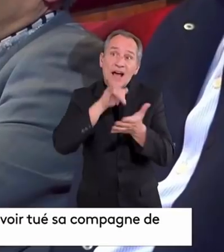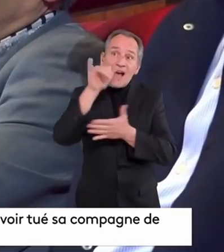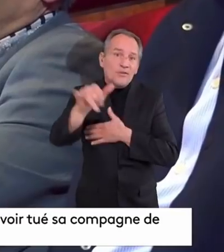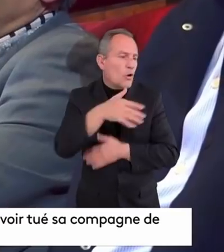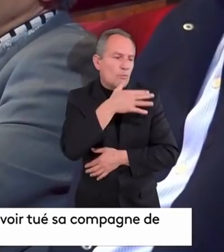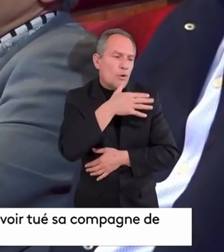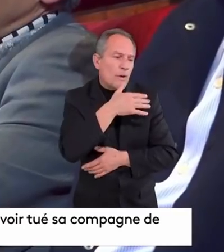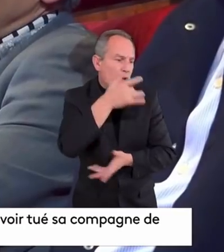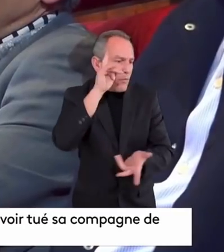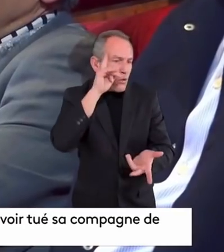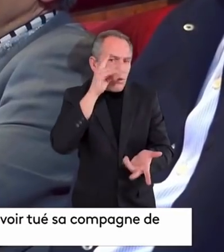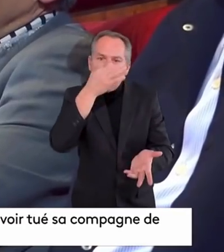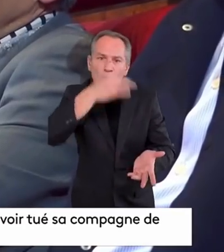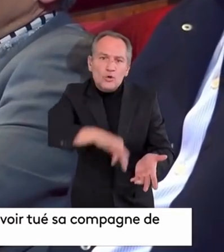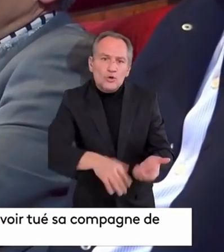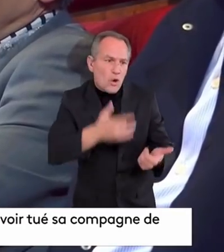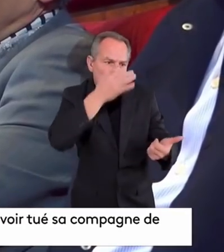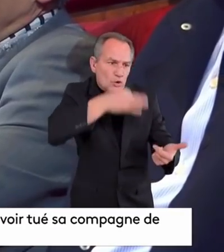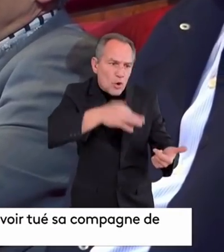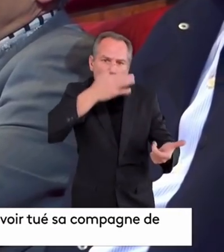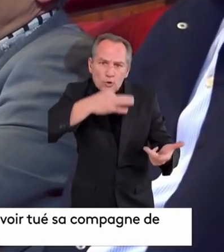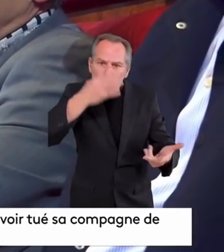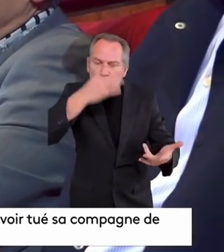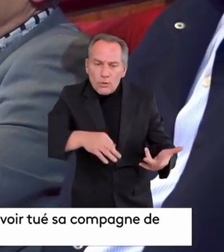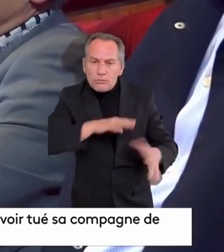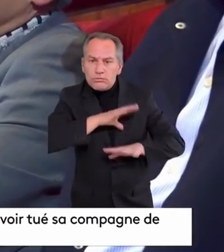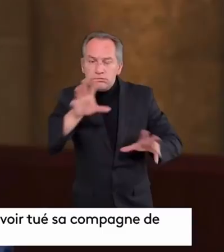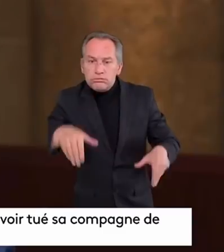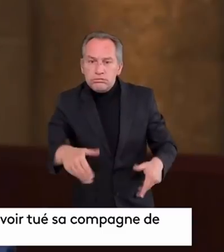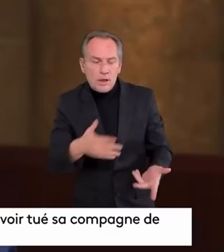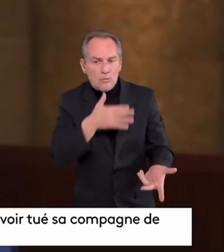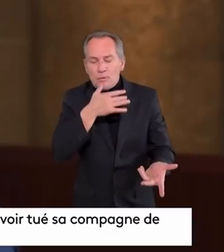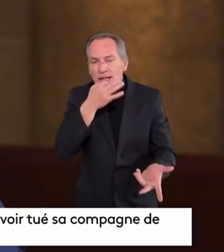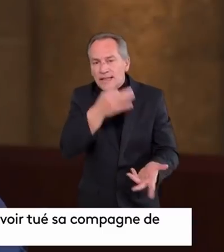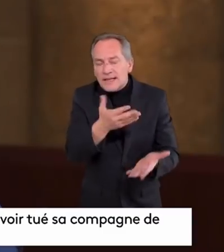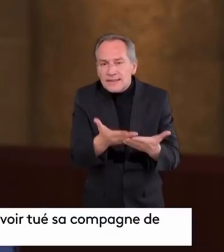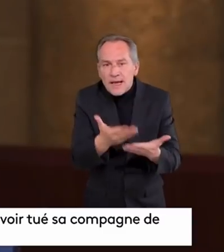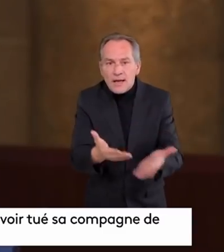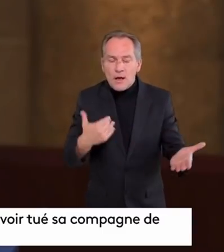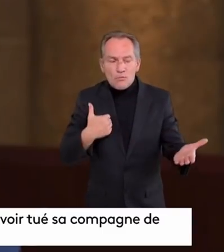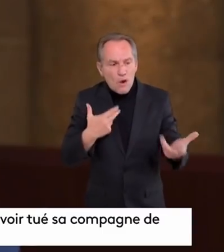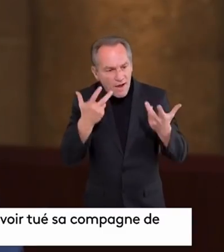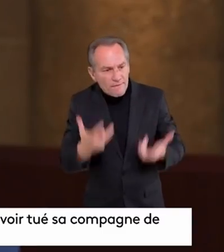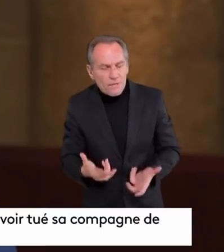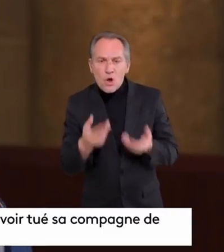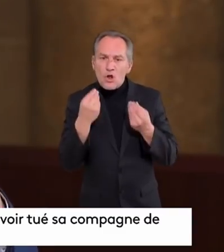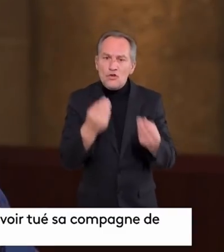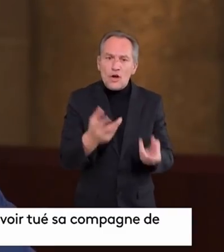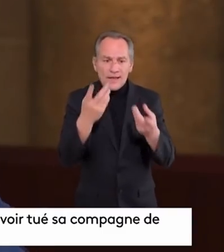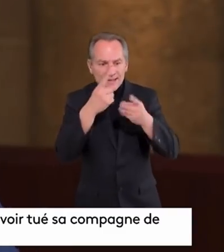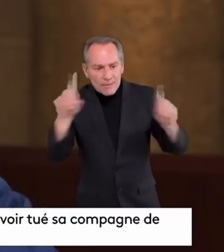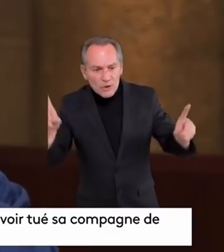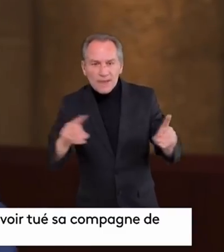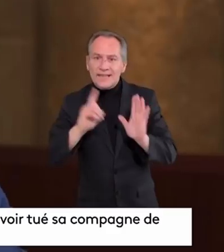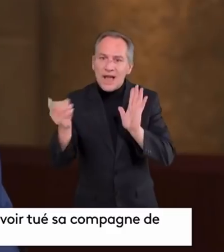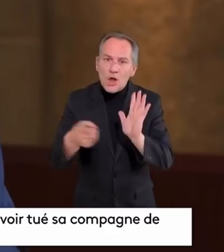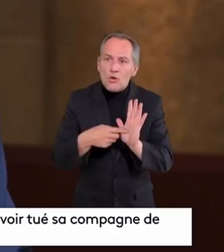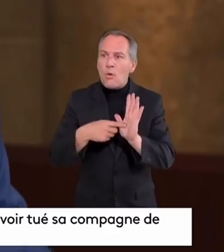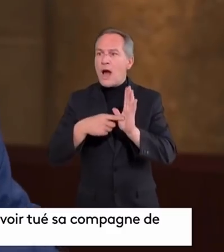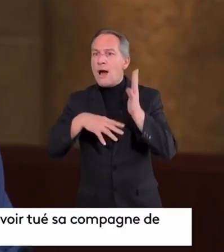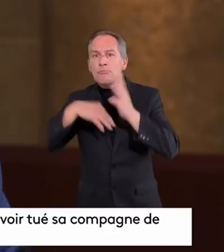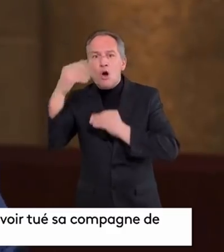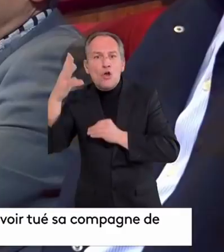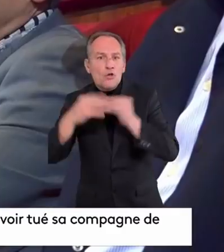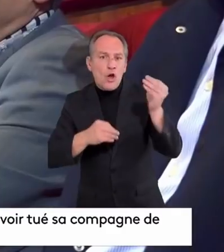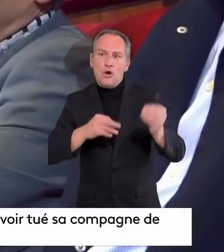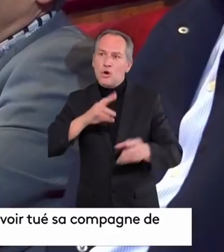alors ça pollue beaucoup, beaucoup, beaucoup, et donc ça, c'est pas possible. Moi, je veux démocratiser le droit au bonheur, hein. Tout le monde doit avoir droit